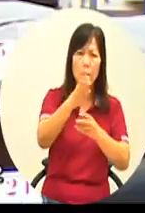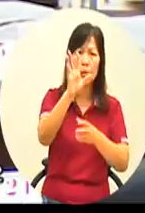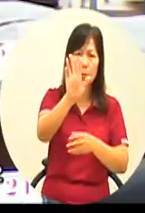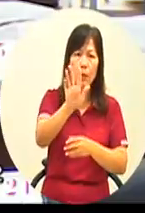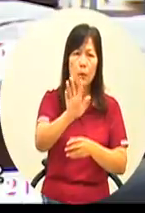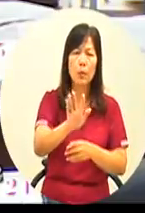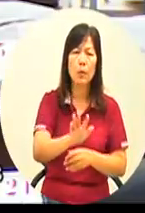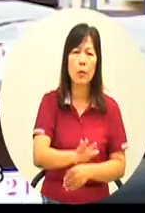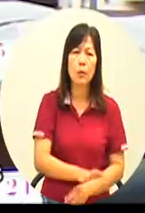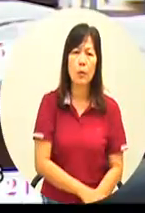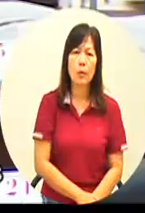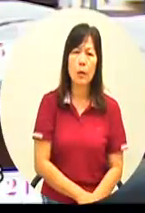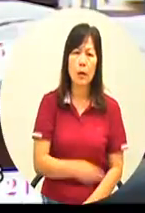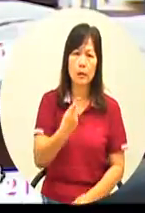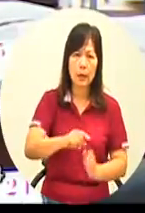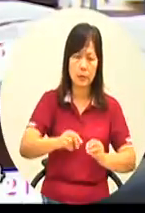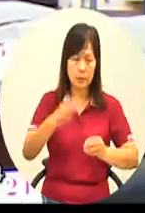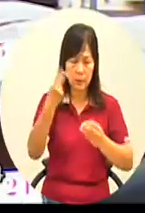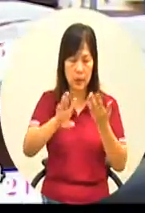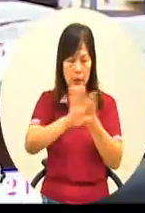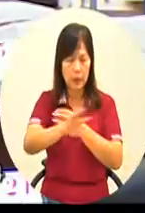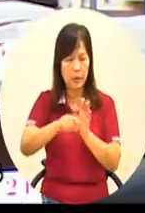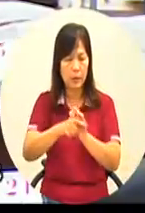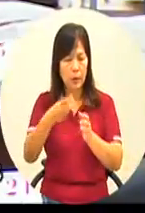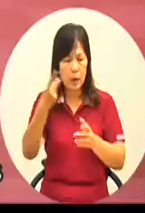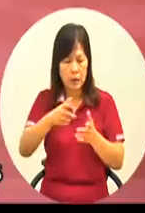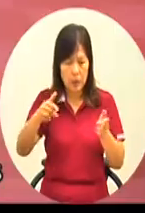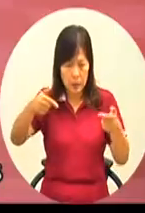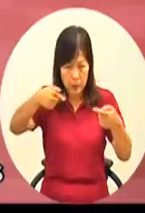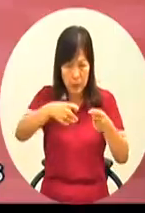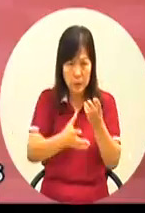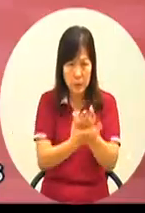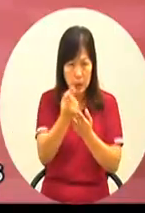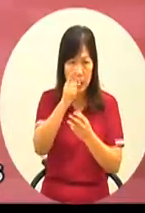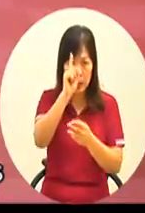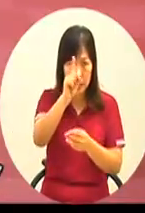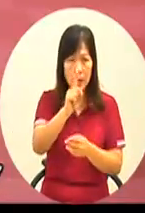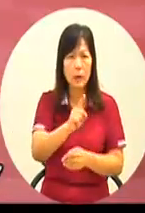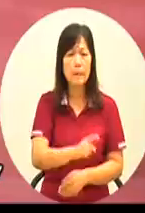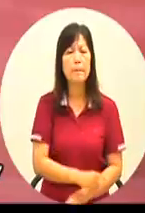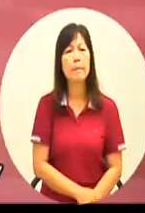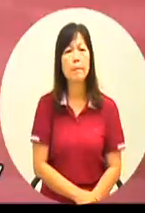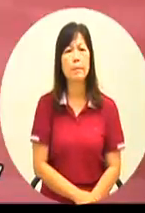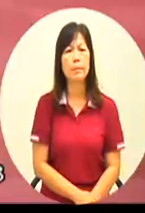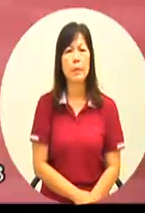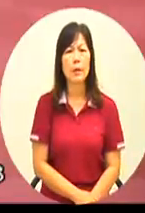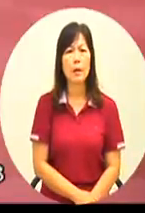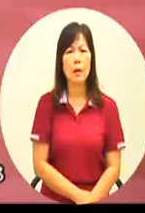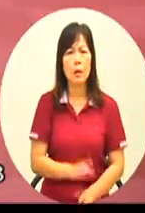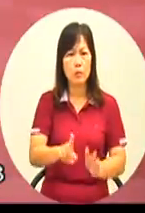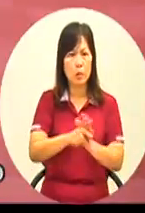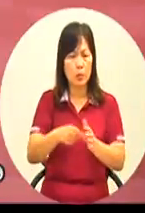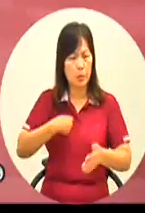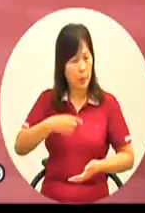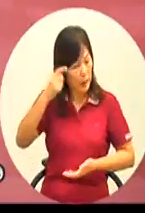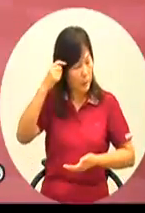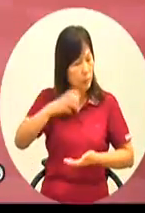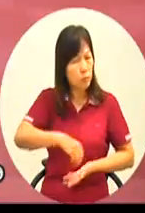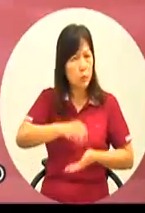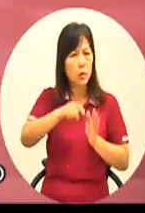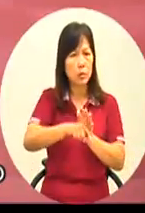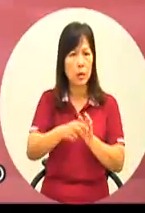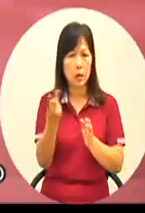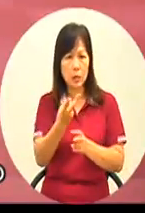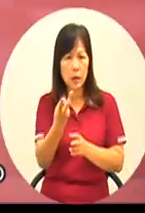以另定同时整合一个街名的。所以呢，我本席所提出来的这个